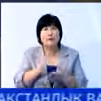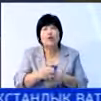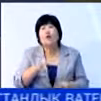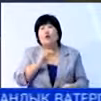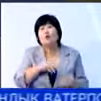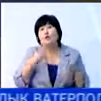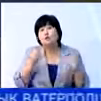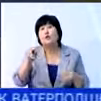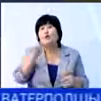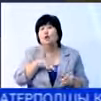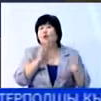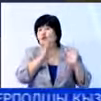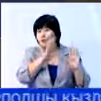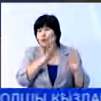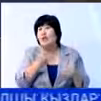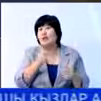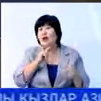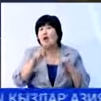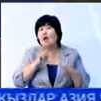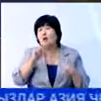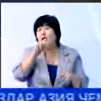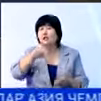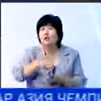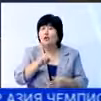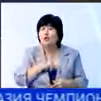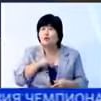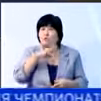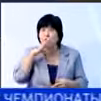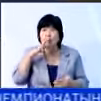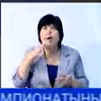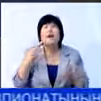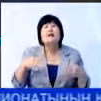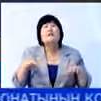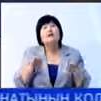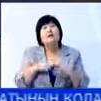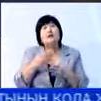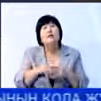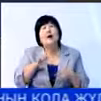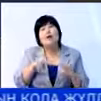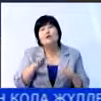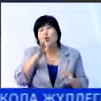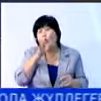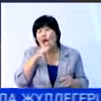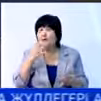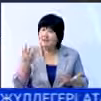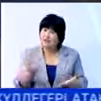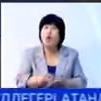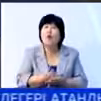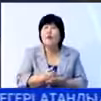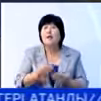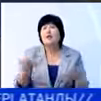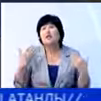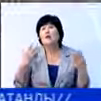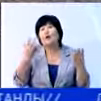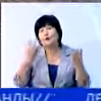енді жұмыстамыз, енді мәжілістің жұмысы да енді қайнап жатқан жұмыс қой, бірақ дегенмен арасында уақыт тауып осындай демалыс